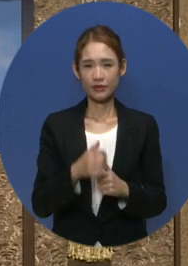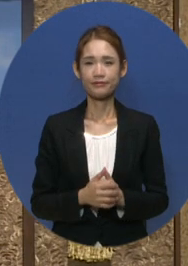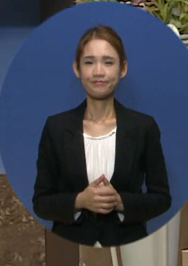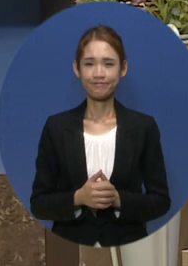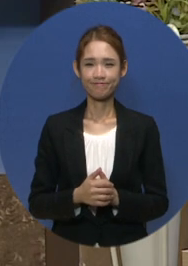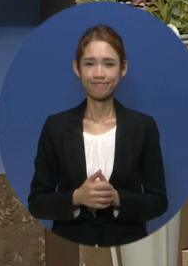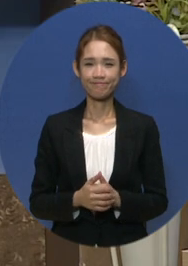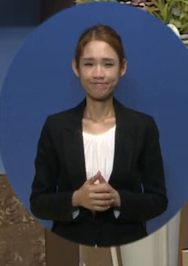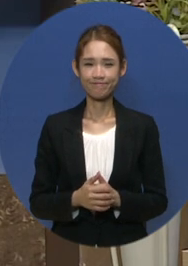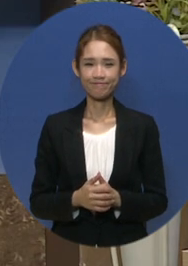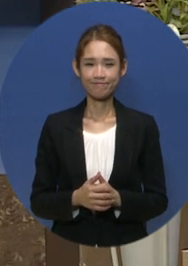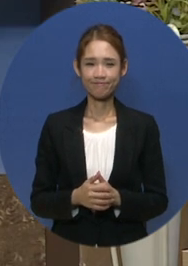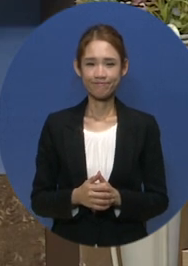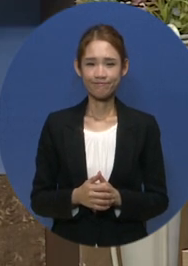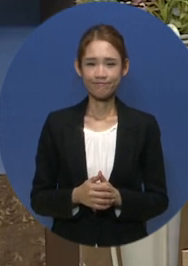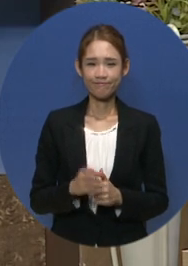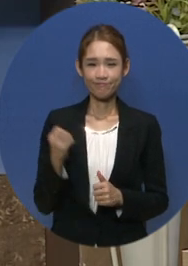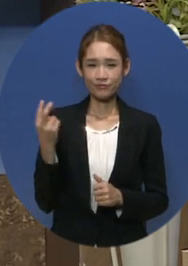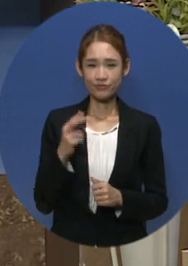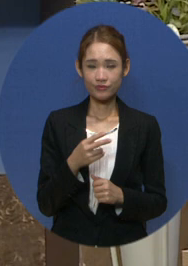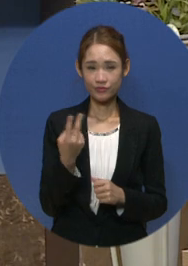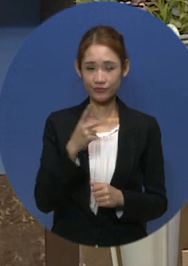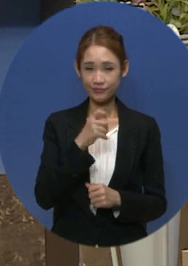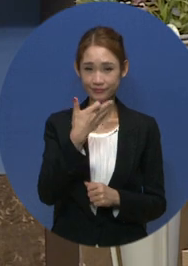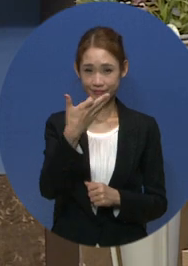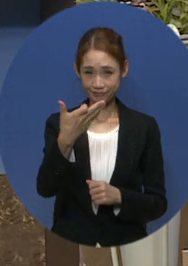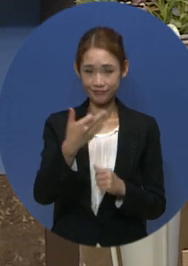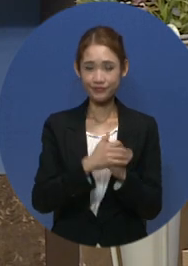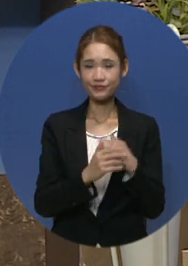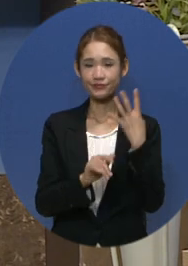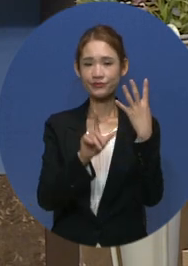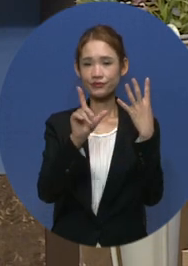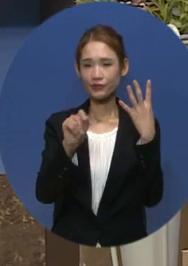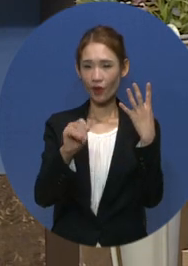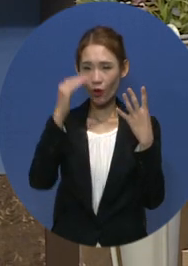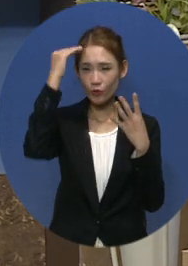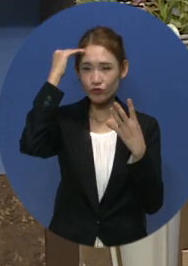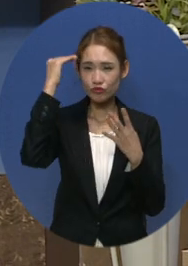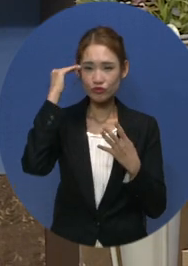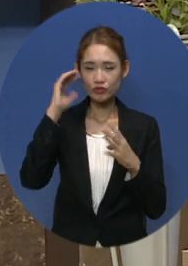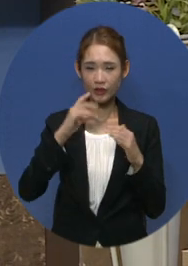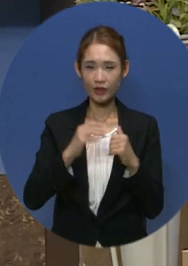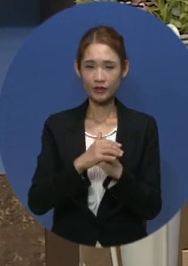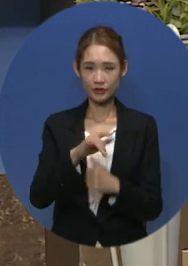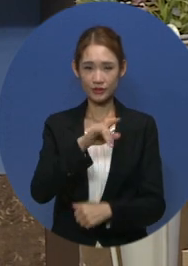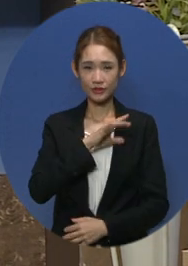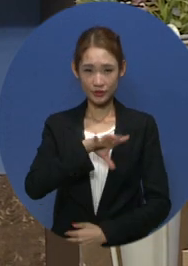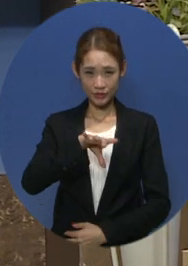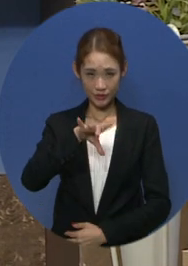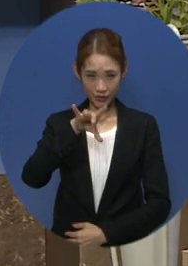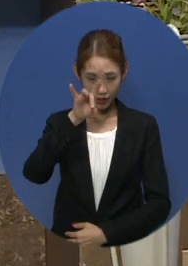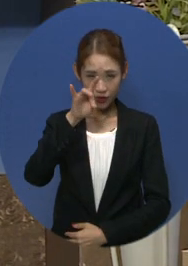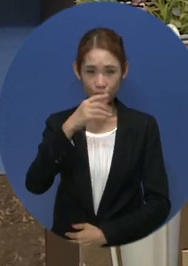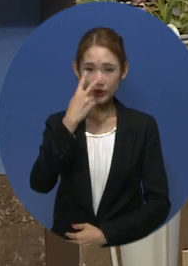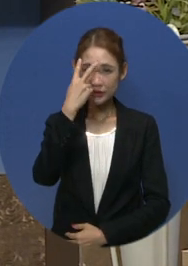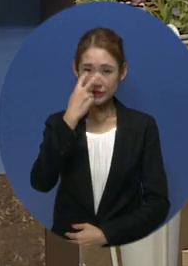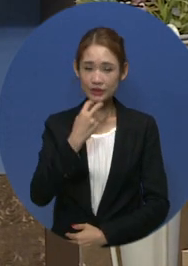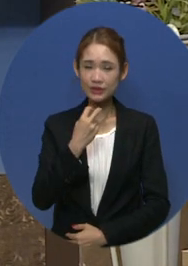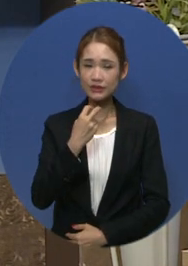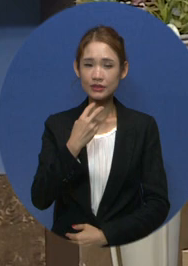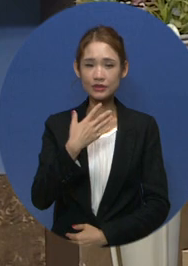네. 그리고 또 2019년 4월에 또 그 작년이죠. 이 국내에서